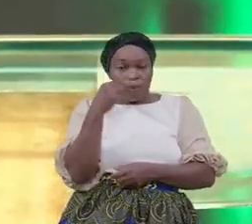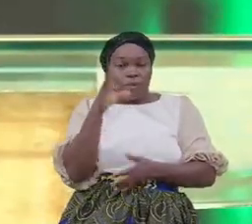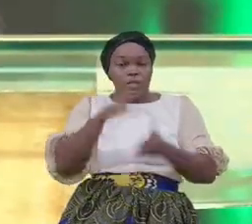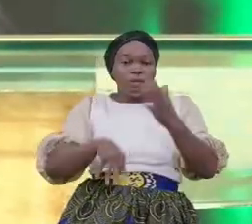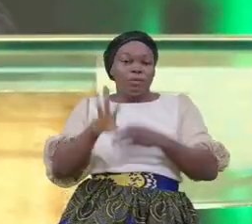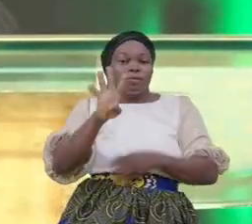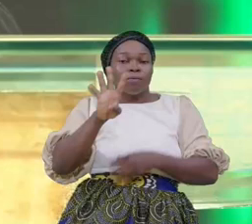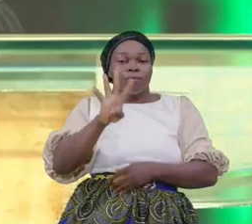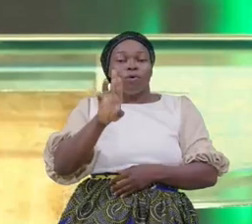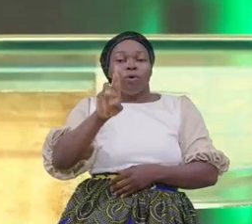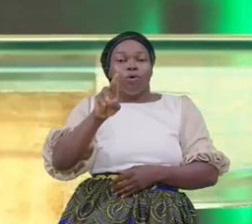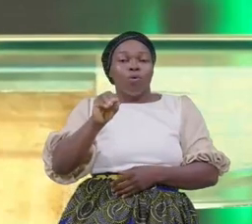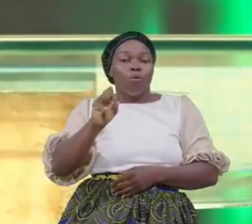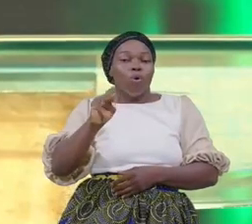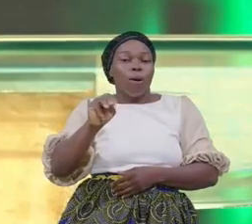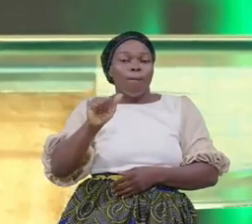Romains chapitre 4.